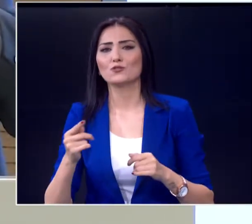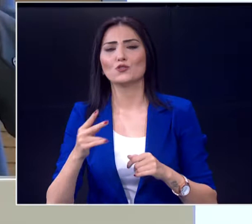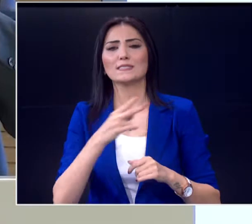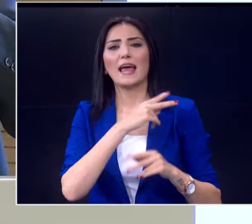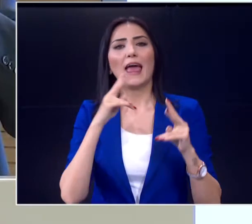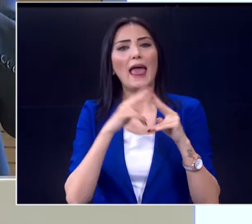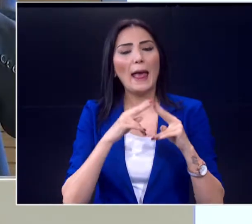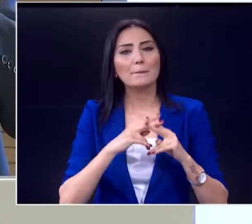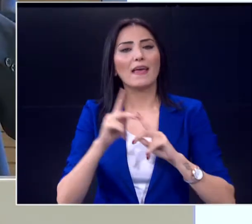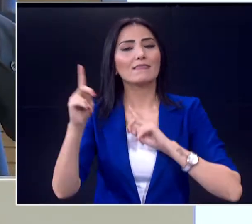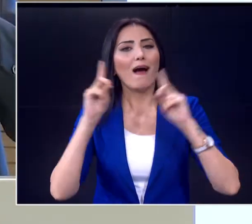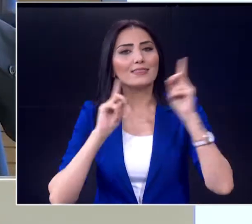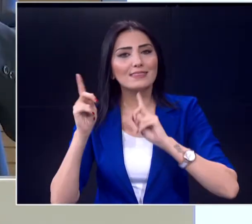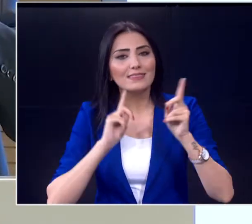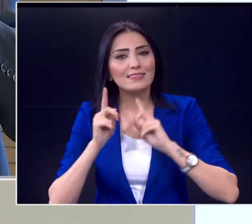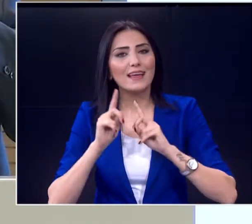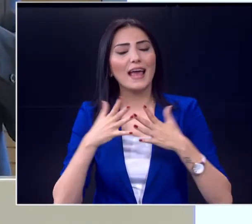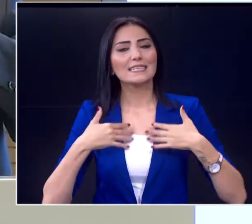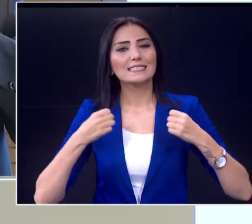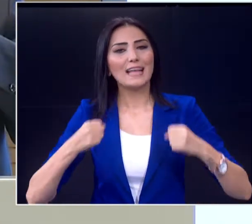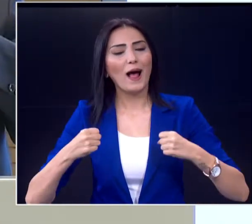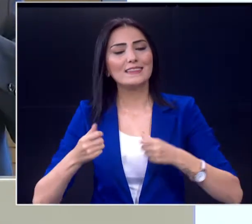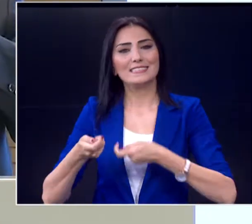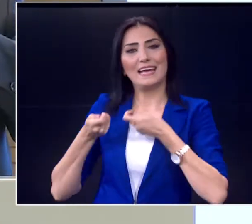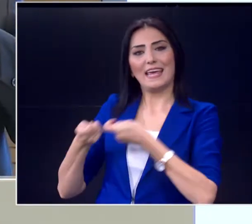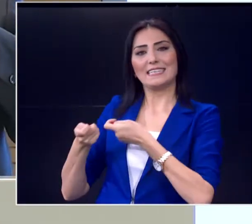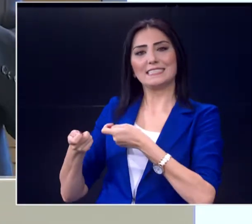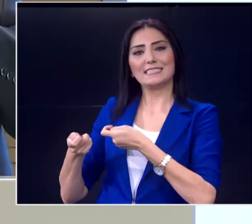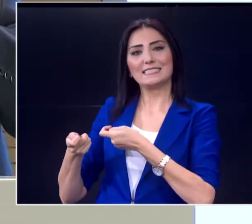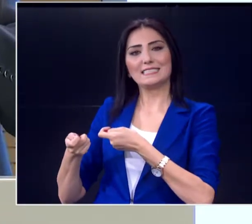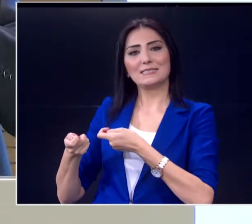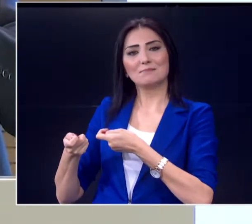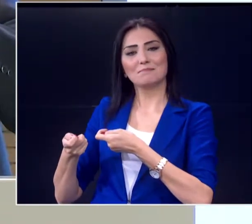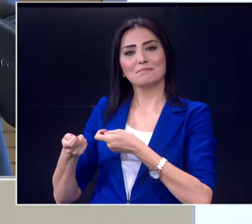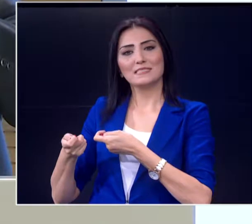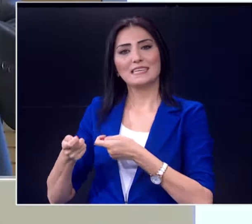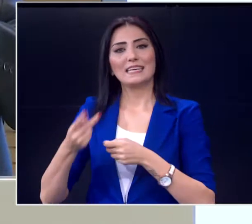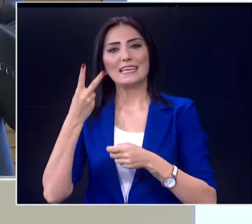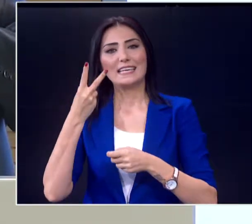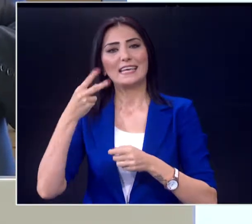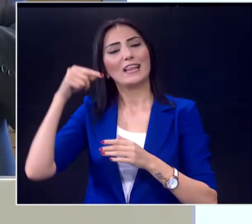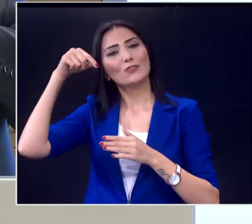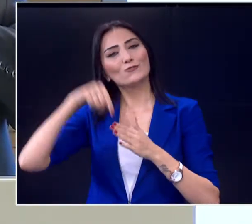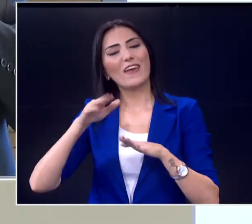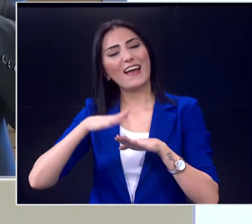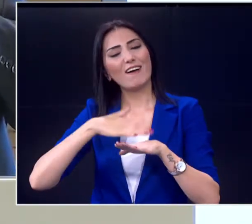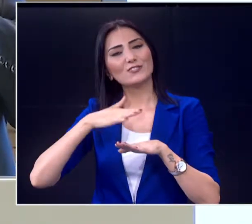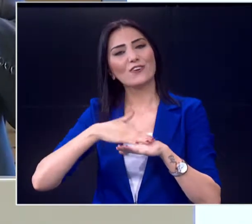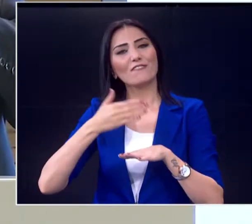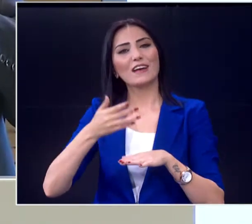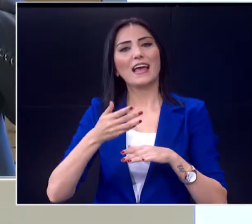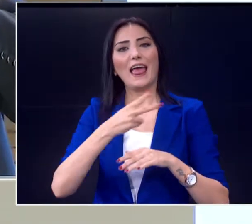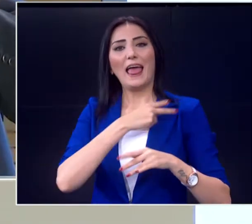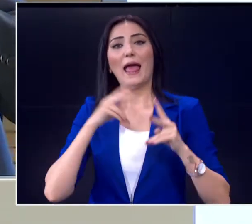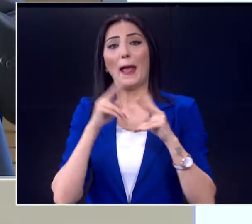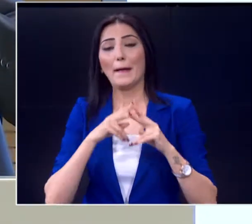Emniyet, adalet, sağlık, eğitim. Esasında 2'ye düşüyor bu yavaş yavaş.